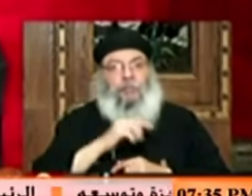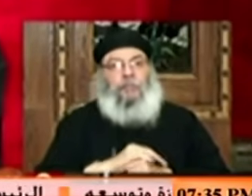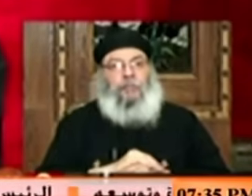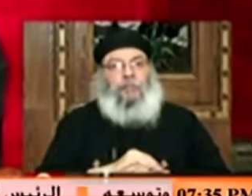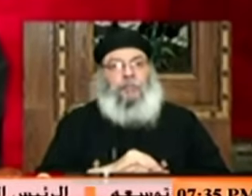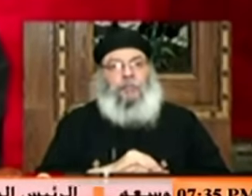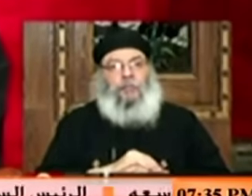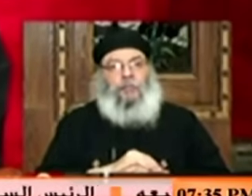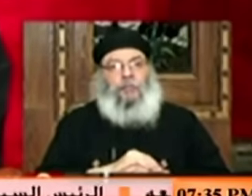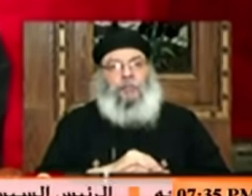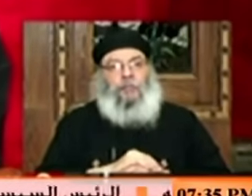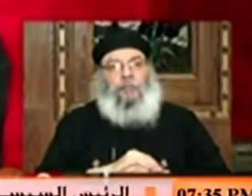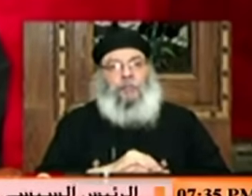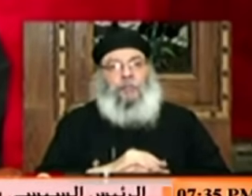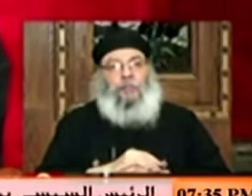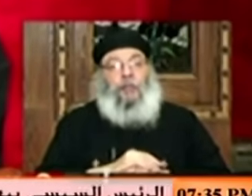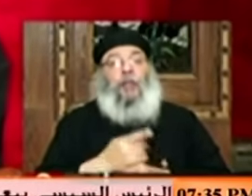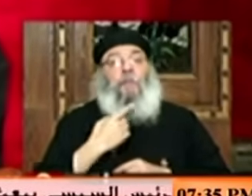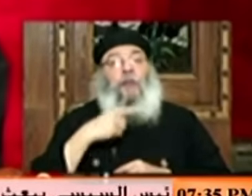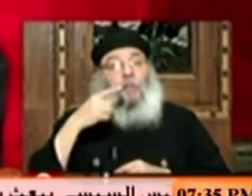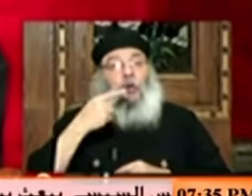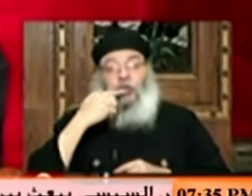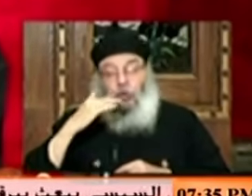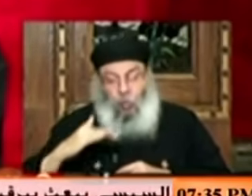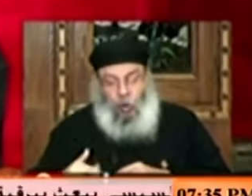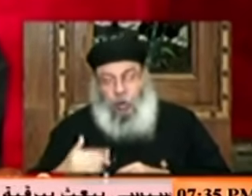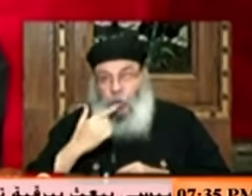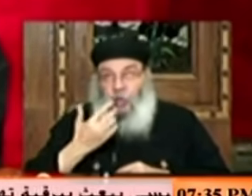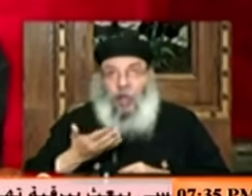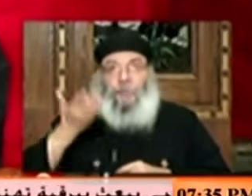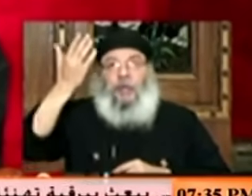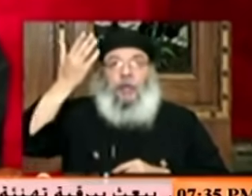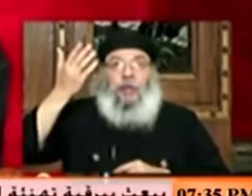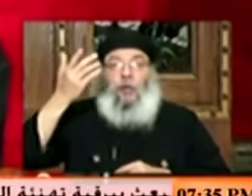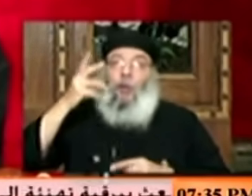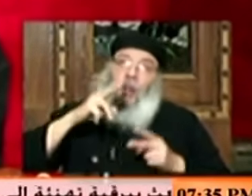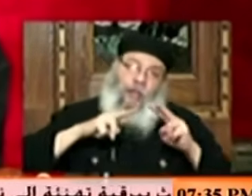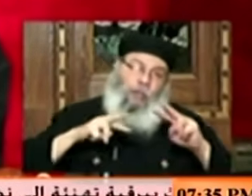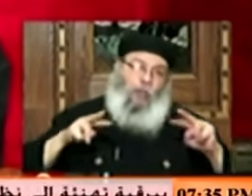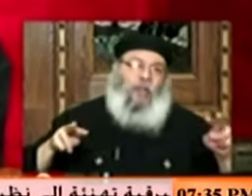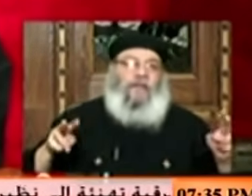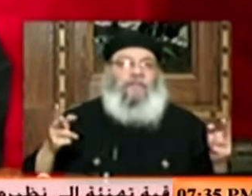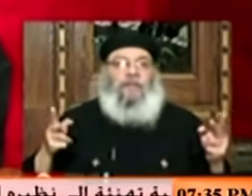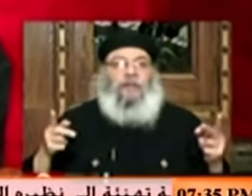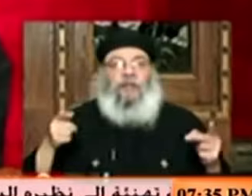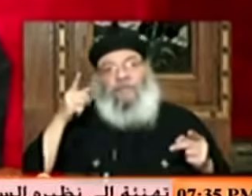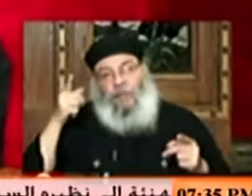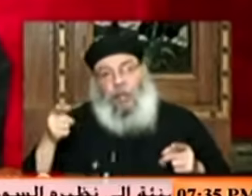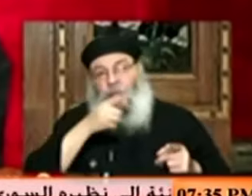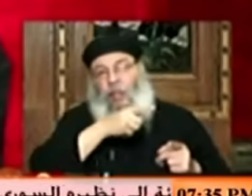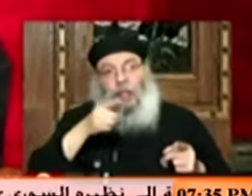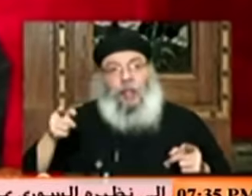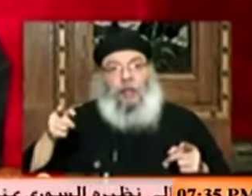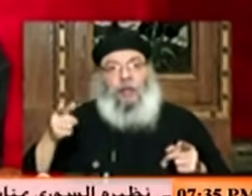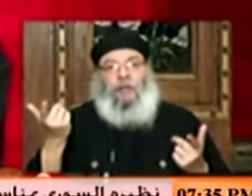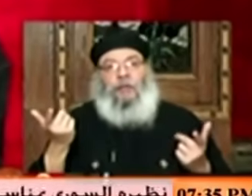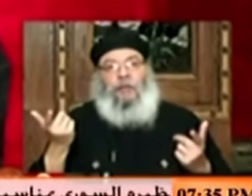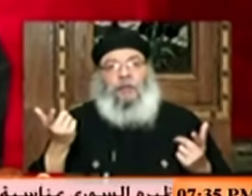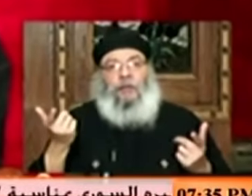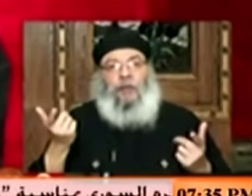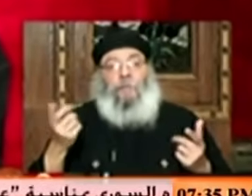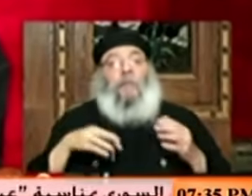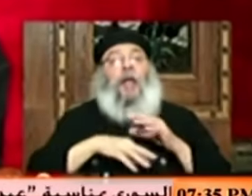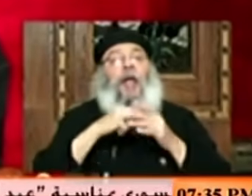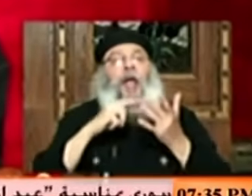ايه طب بيحبك وانت صغير ولا وانت كبير ولا في الظروف ده هيت او الظروف دهيت طب اعمال المسيح